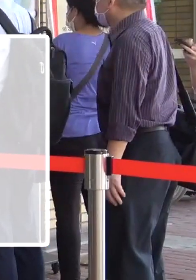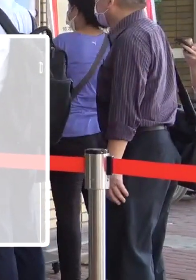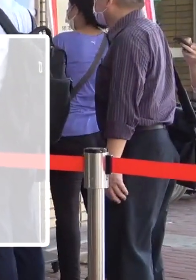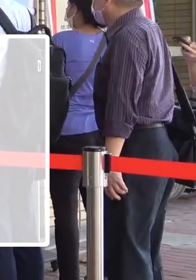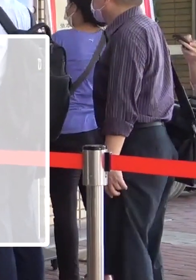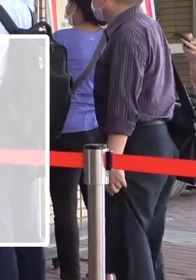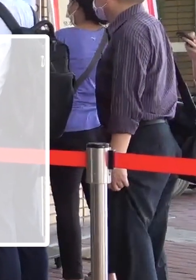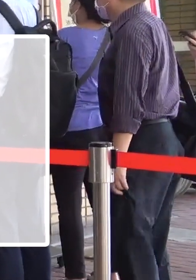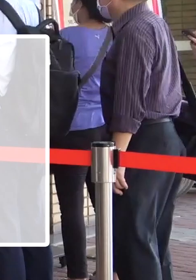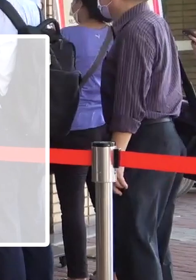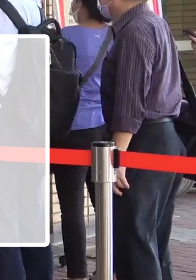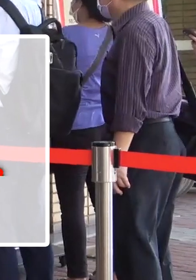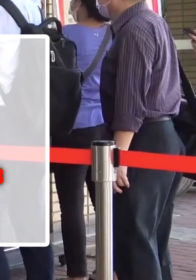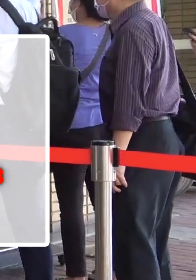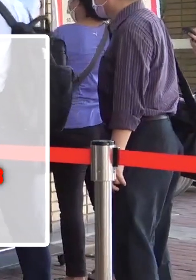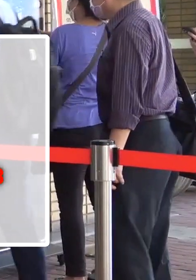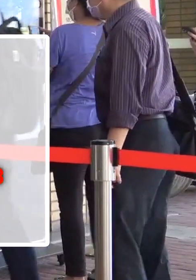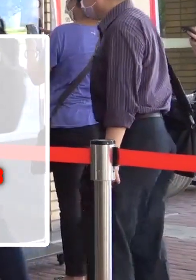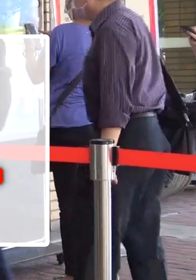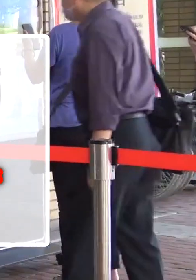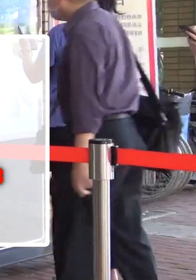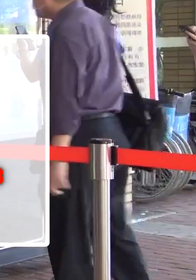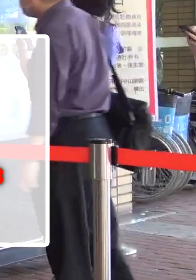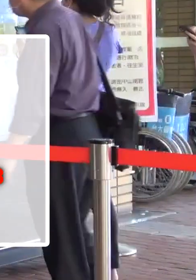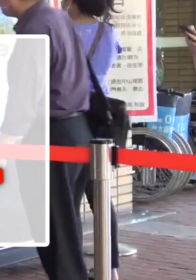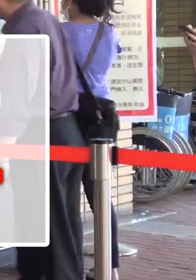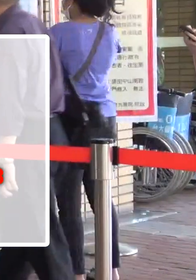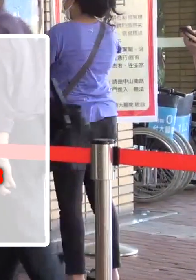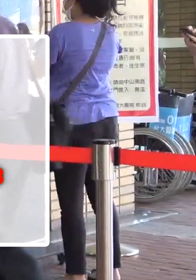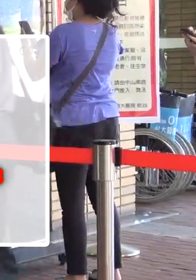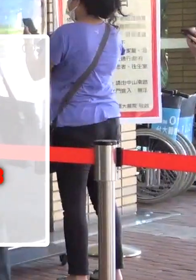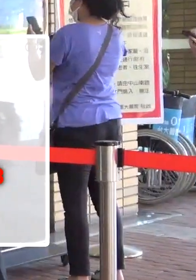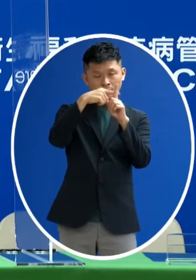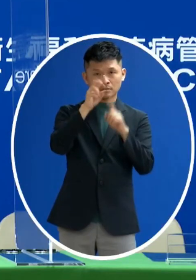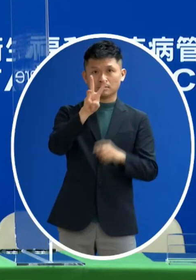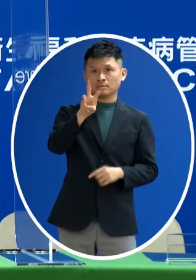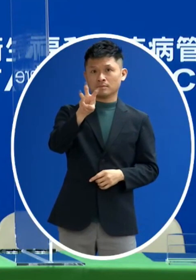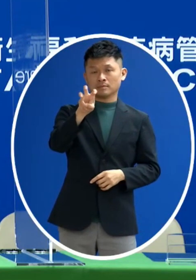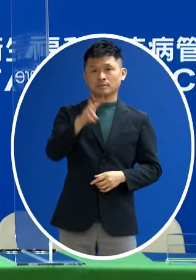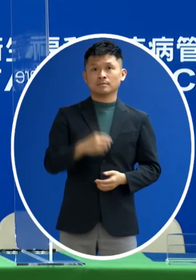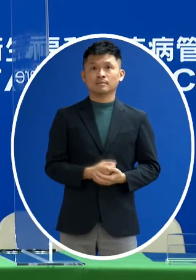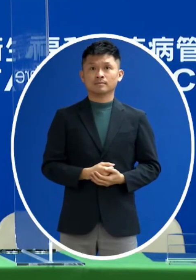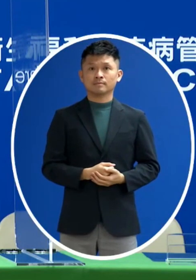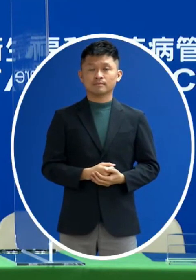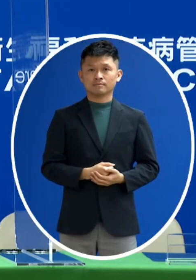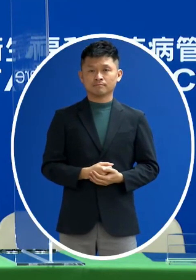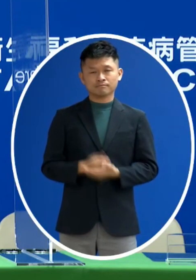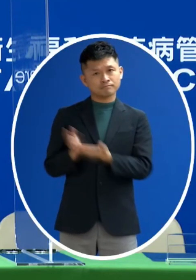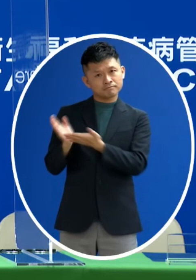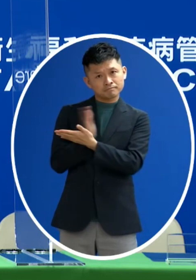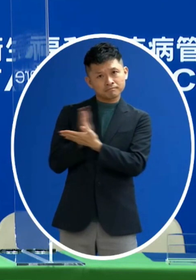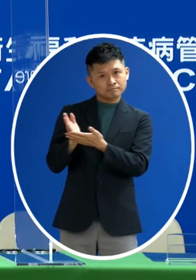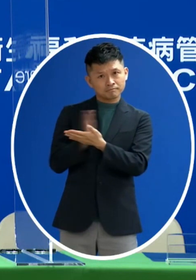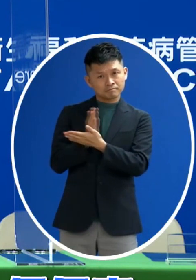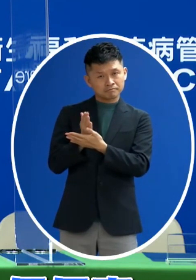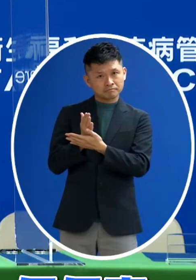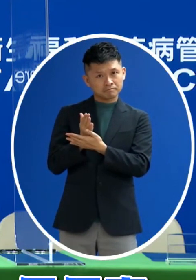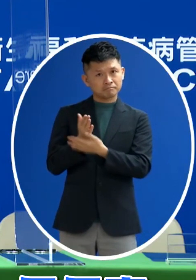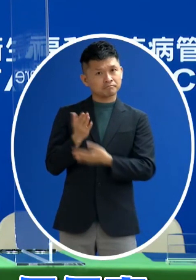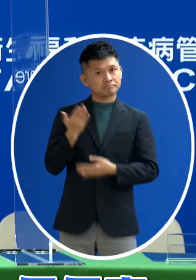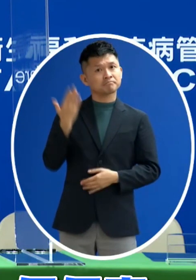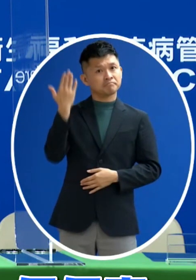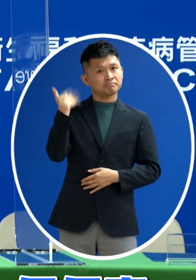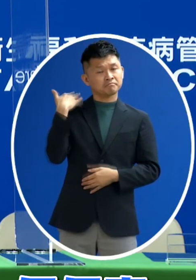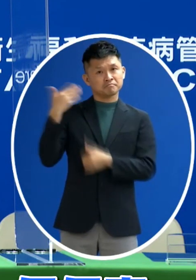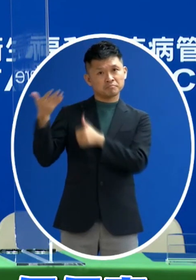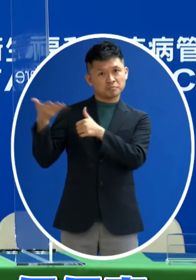在9月15日开始出现症状，9月16日被验出阳性 ，CT 值为33。 目前看起来也比较像是先前的